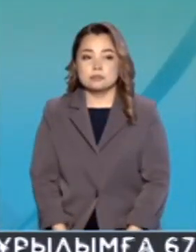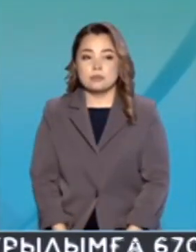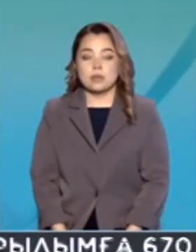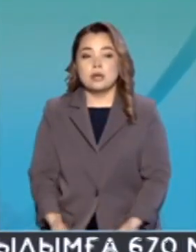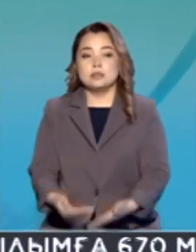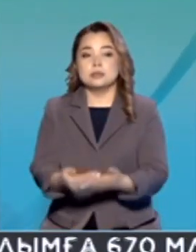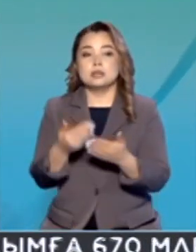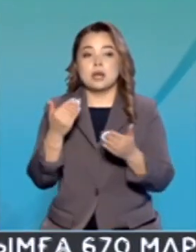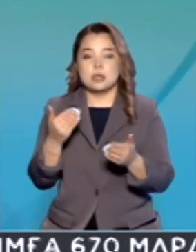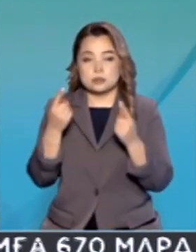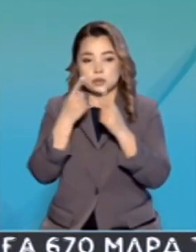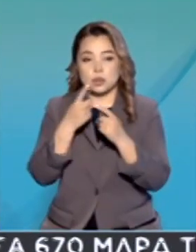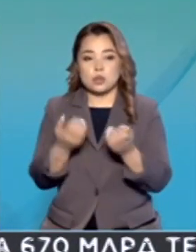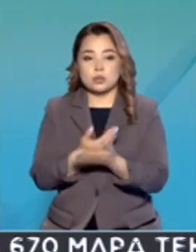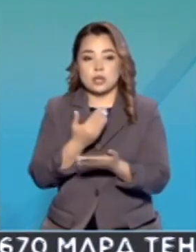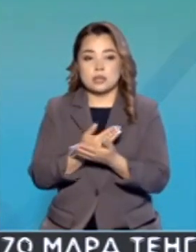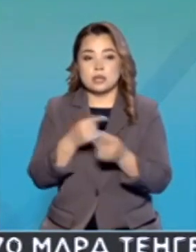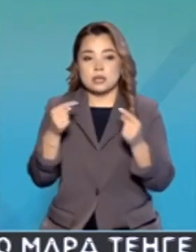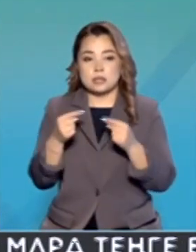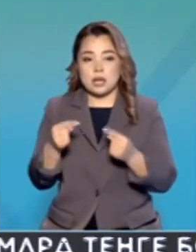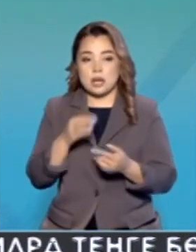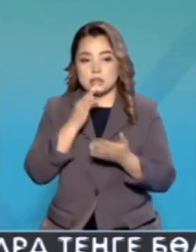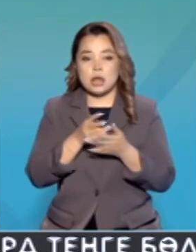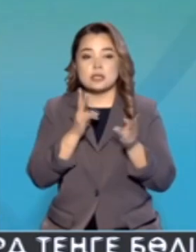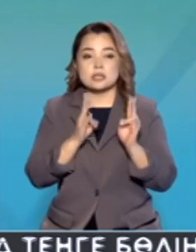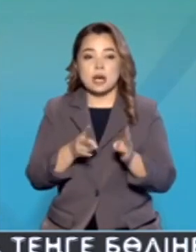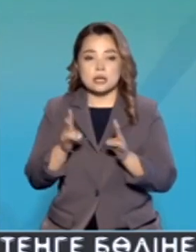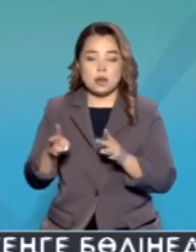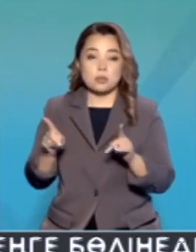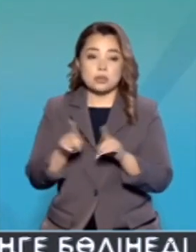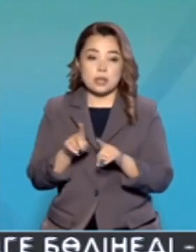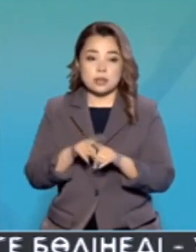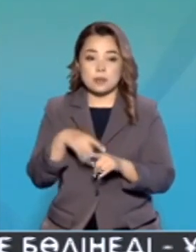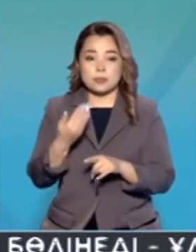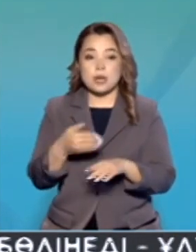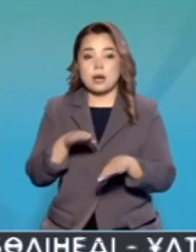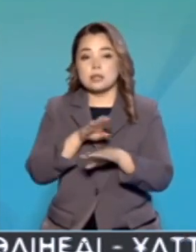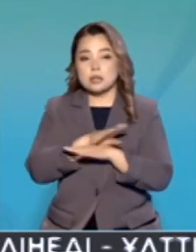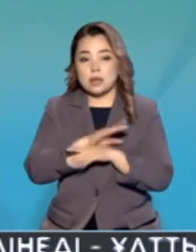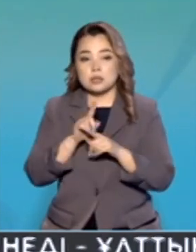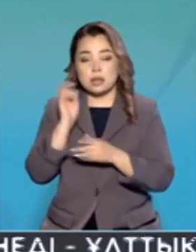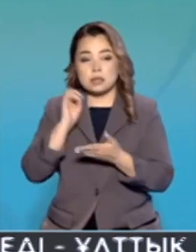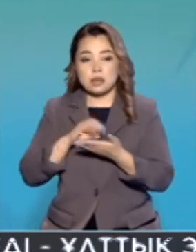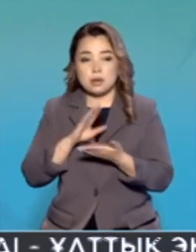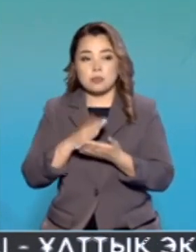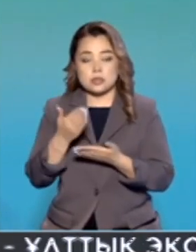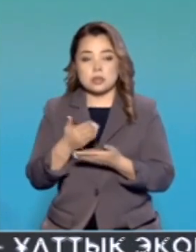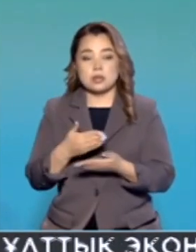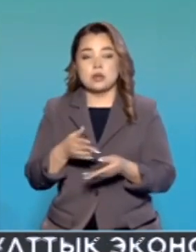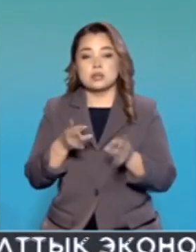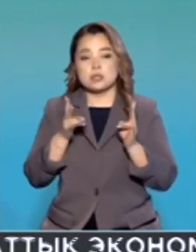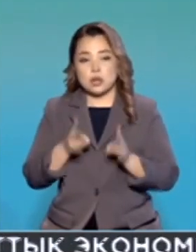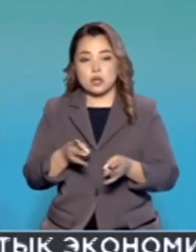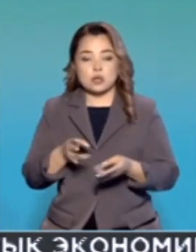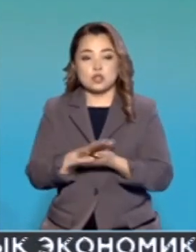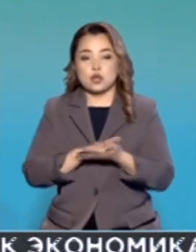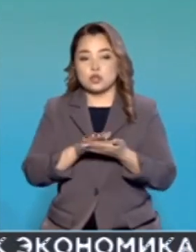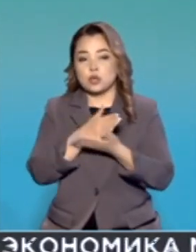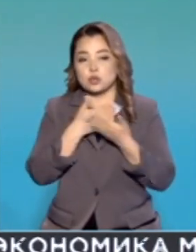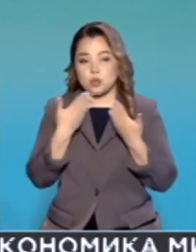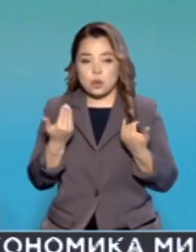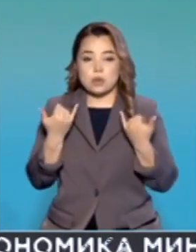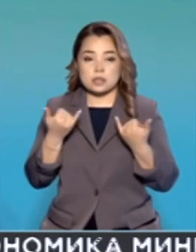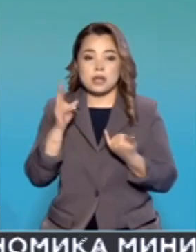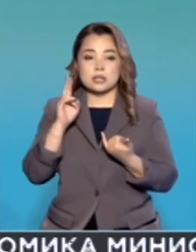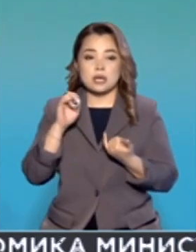Алдын ала келіп түскен мәліметтерге сай, зардап шеккендер мен қайтыс болғандар, қаза тапқандар жоқ.